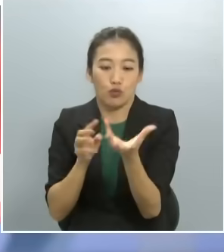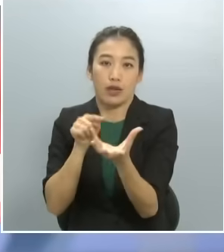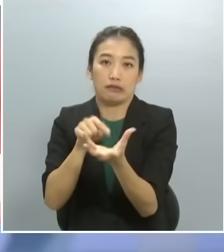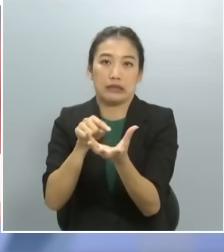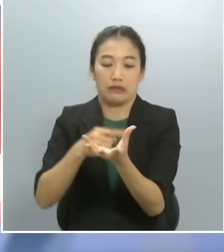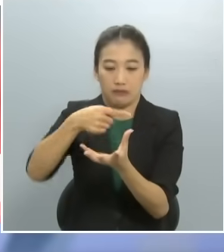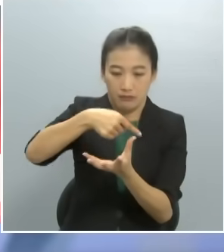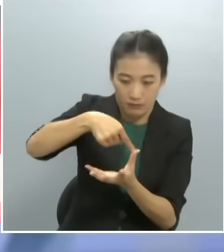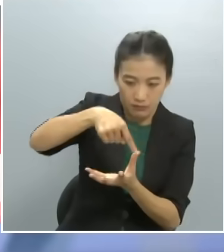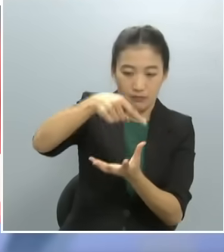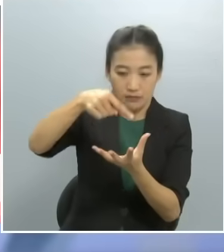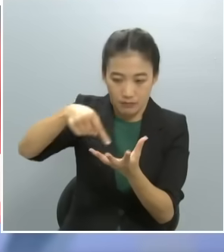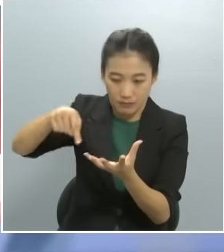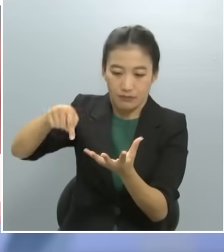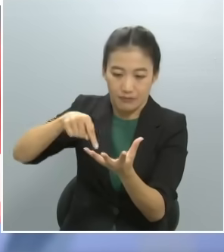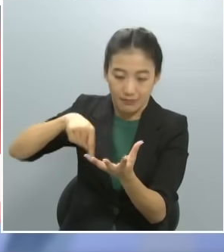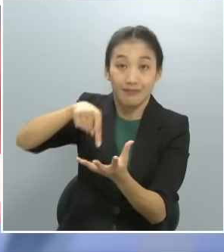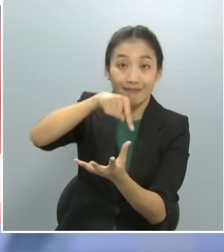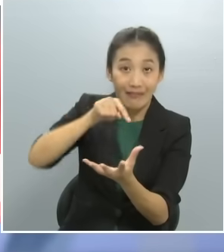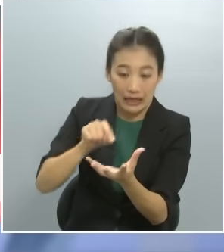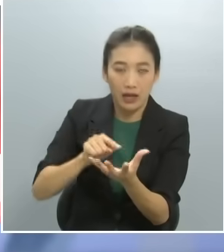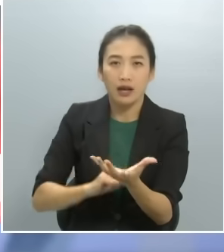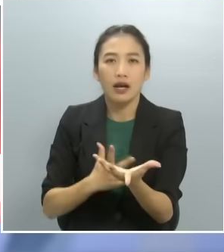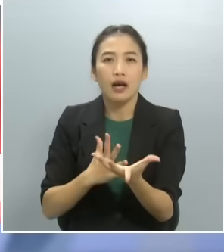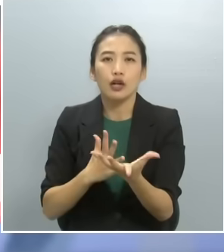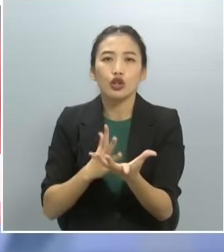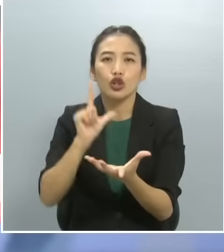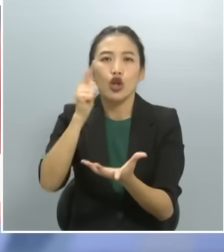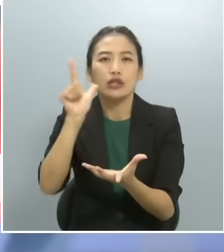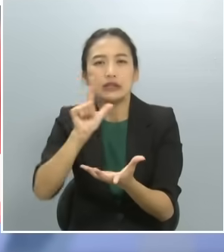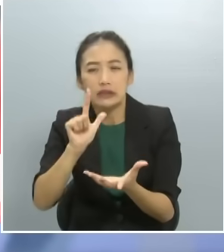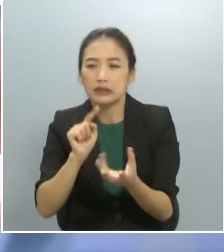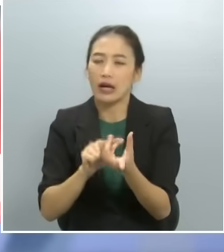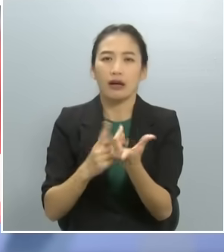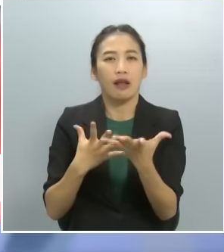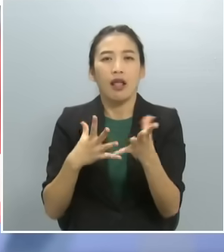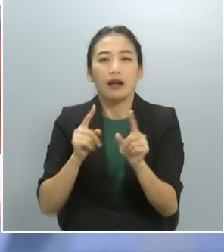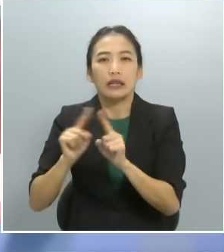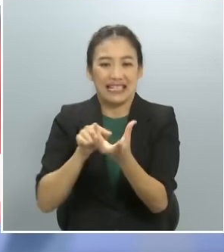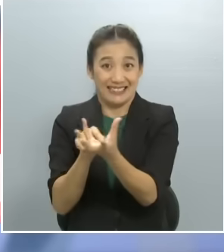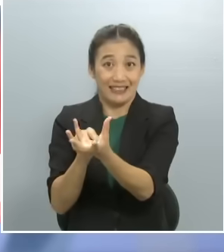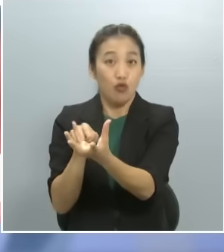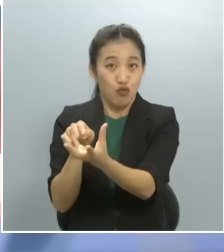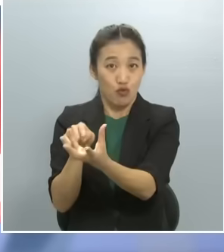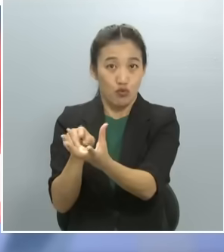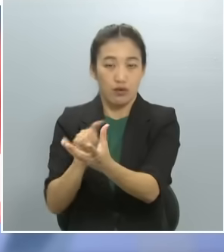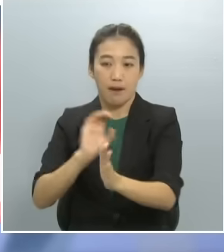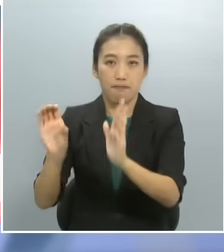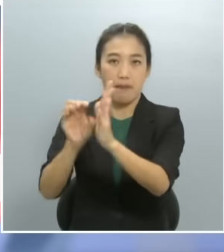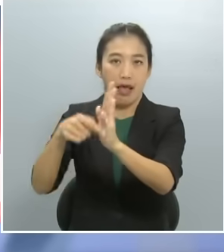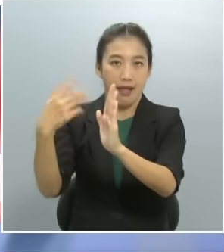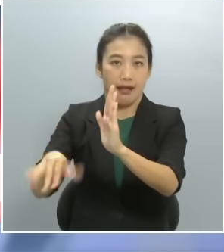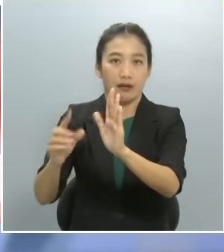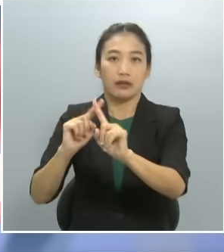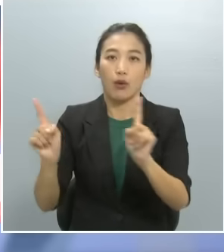โค้งแบบนี้ลักษณะแบบนี้ทำด้วยทองเหลืองหรือสแตนเลสอะไรยังไงก็ว่าไปนี่คือที่รับจดแต่ว่าไม่ได้มีผลกระทบกับพ่อค้าแม่ขายคนอื่นๆหรอก